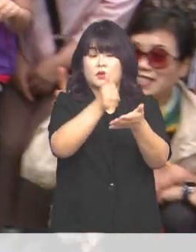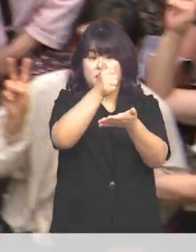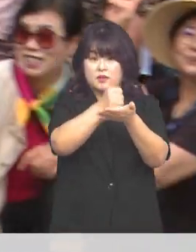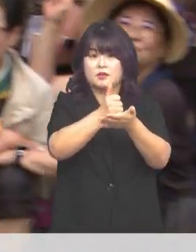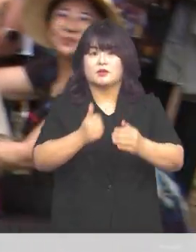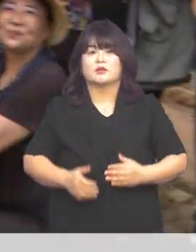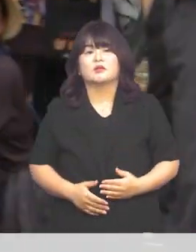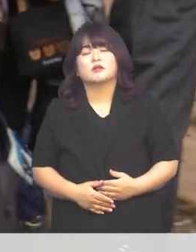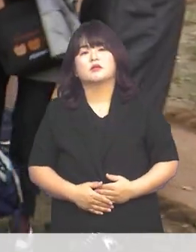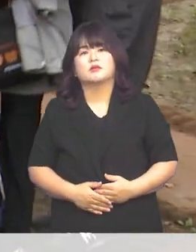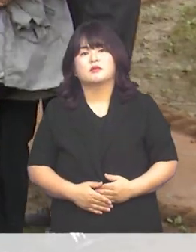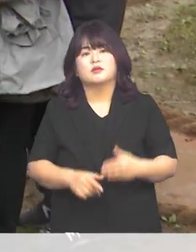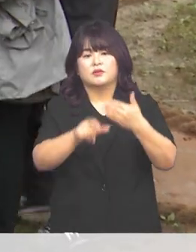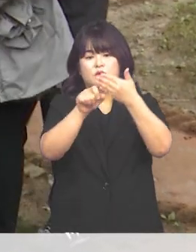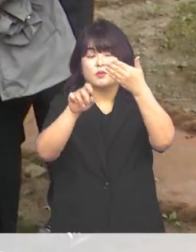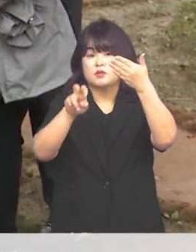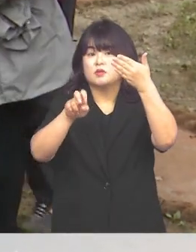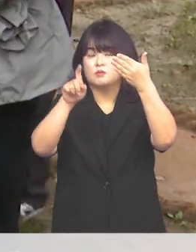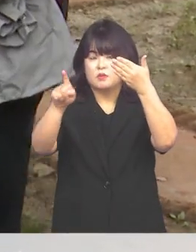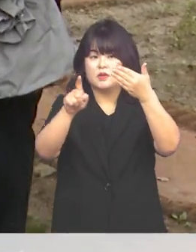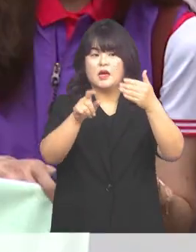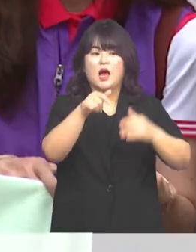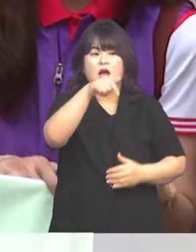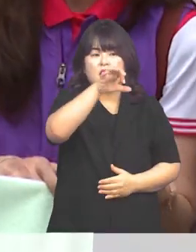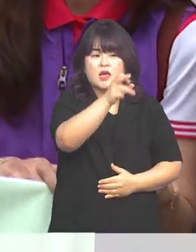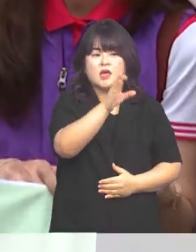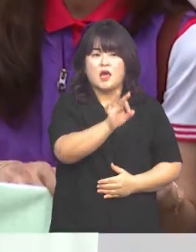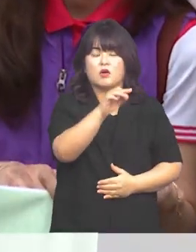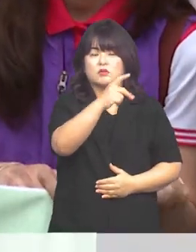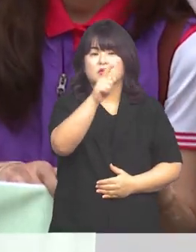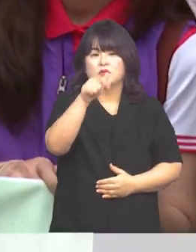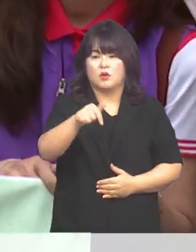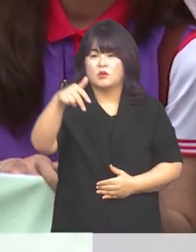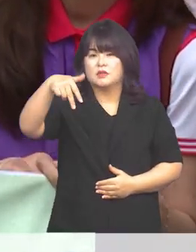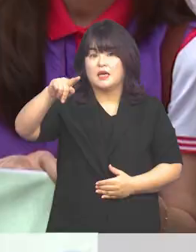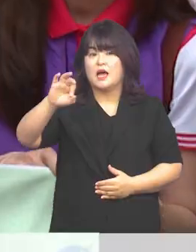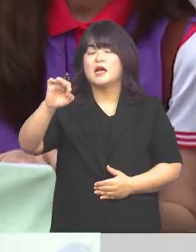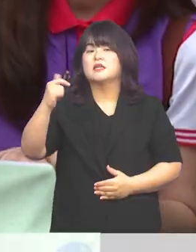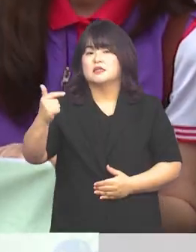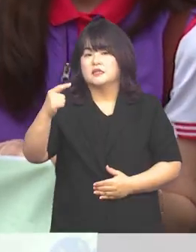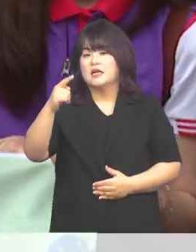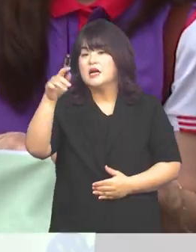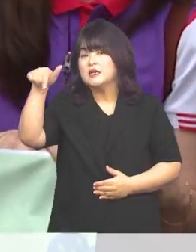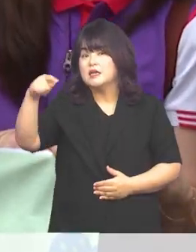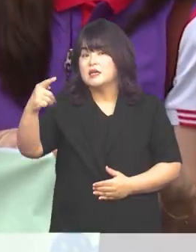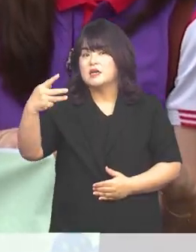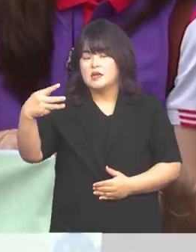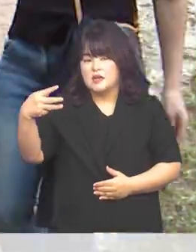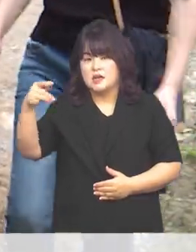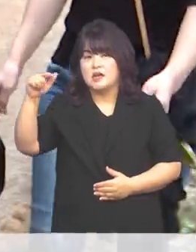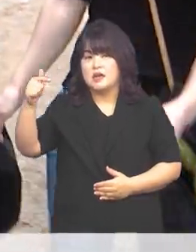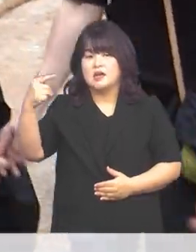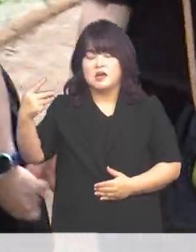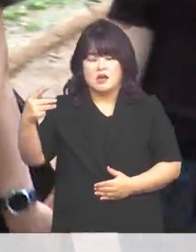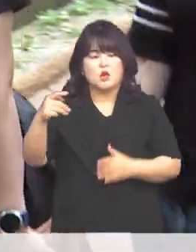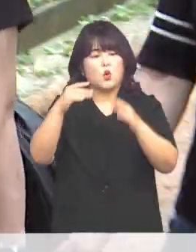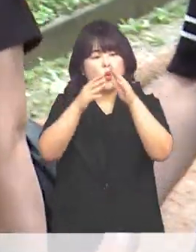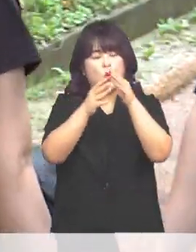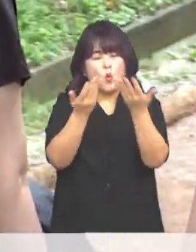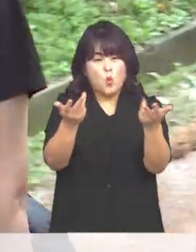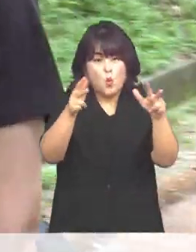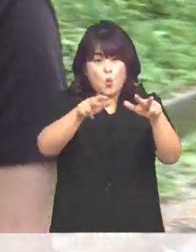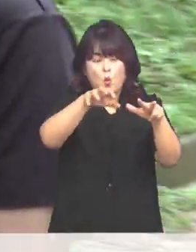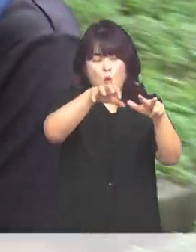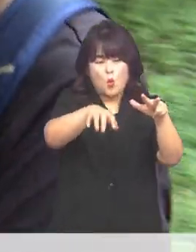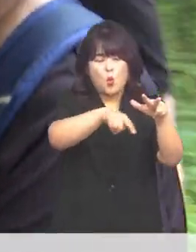이상일 용인특례시장은 지난 20일 기흥구 영덕동 자은근린공원 맨발길 개장식에 참석했습니다.